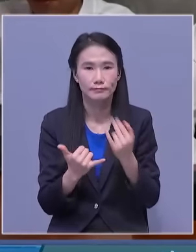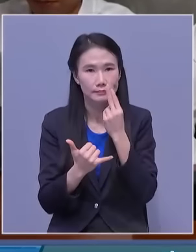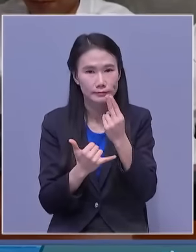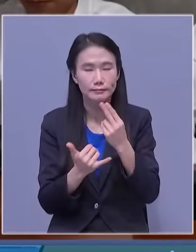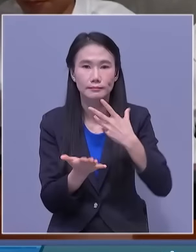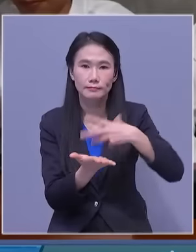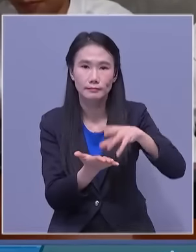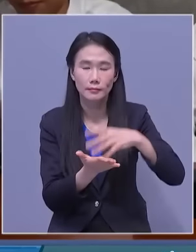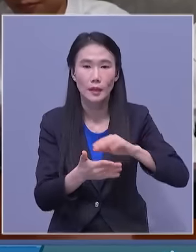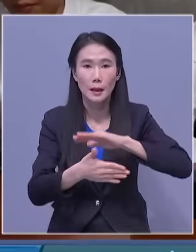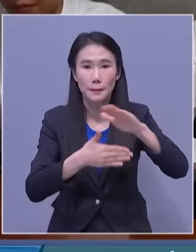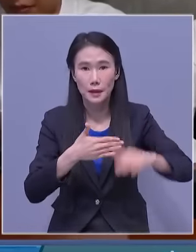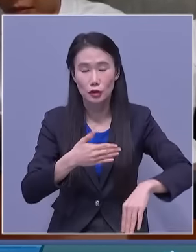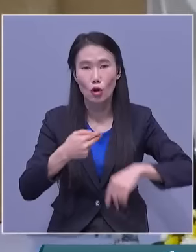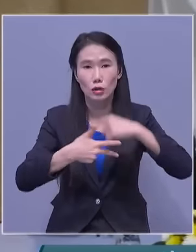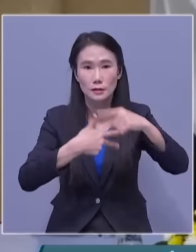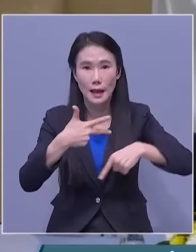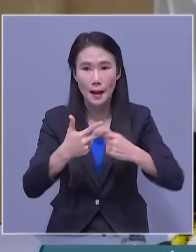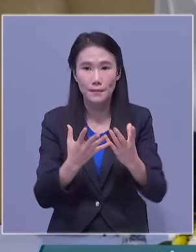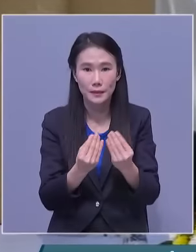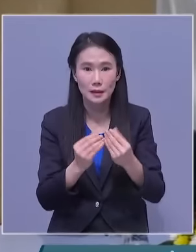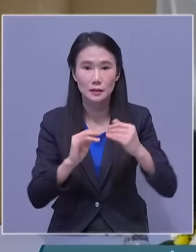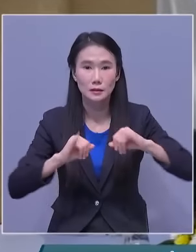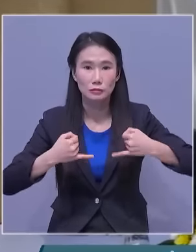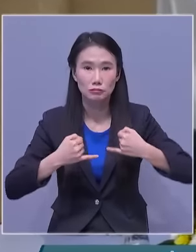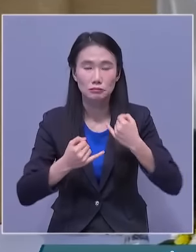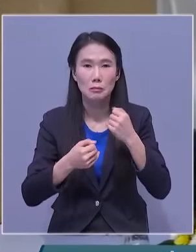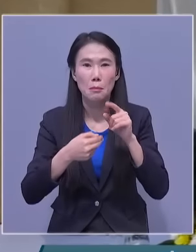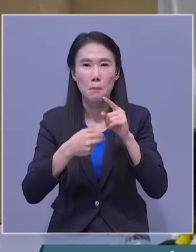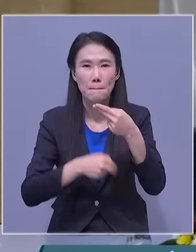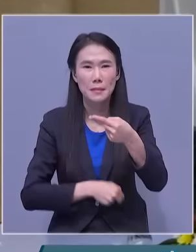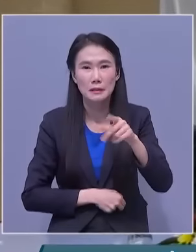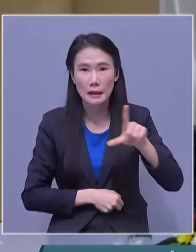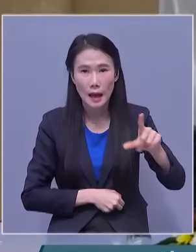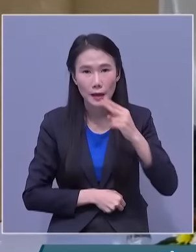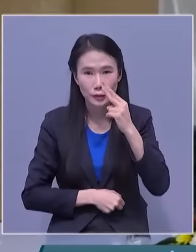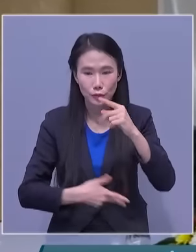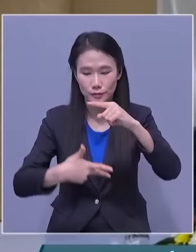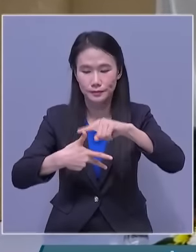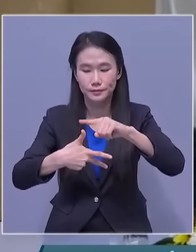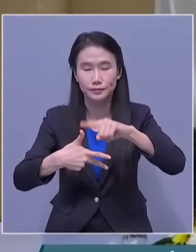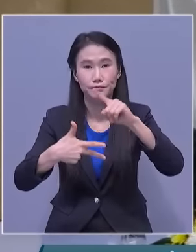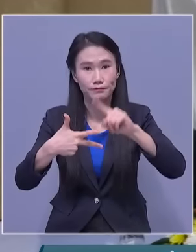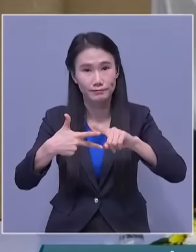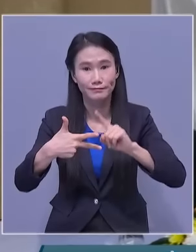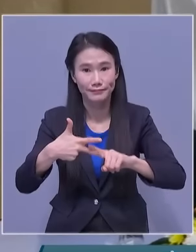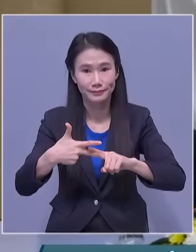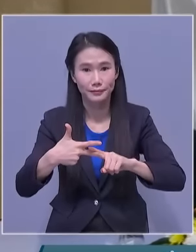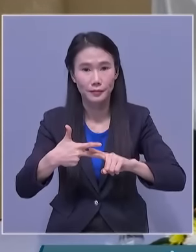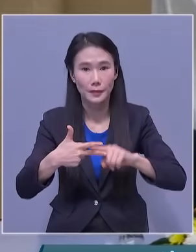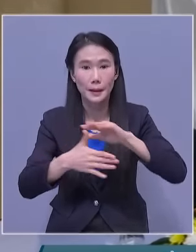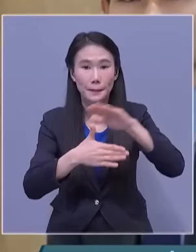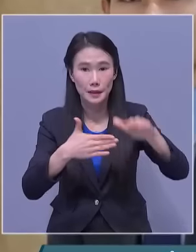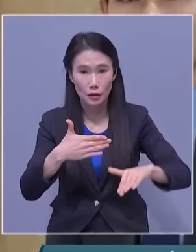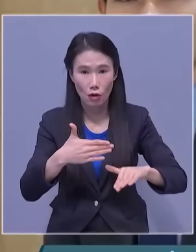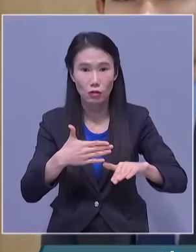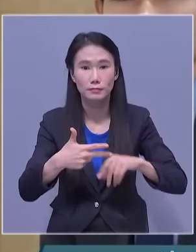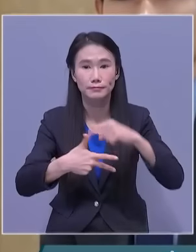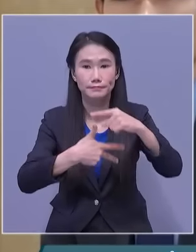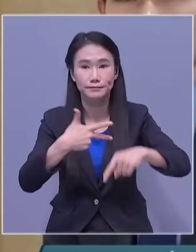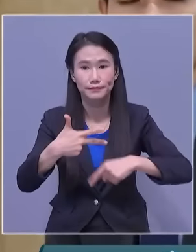ของ 3พี่น้องทายาทหมื่นล้านจากทั้ง 4คนก็คือนายกิตตินายจักรินทร์และนายสมรัตน์